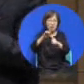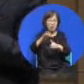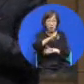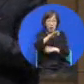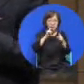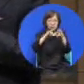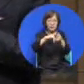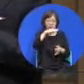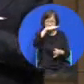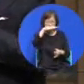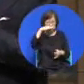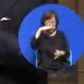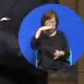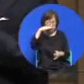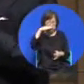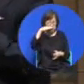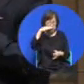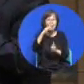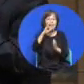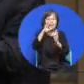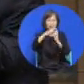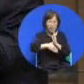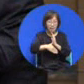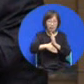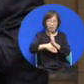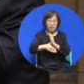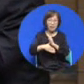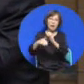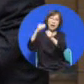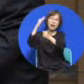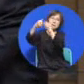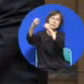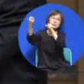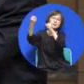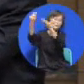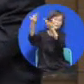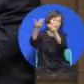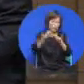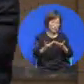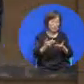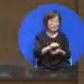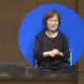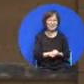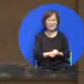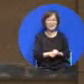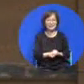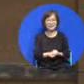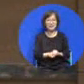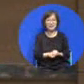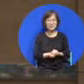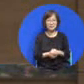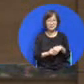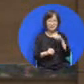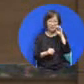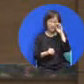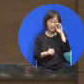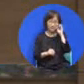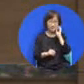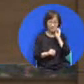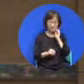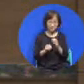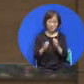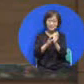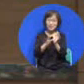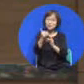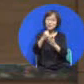겁니다. Only when we have correct covenant, then correct answers will come. 그래서 너희는 가서 전도하라 그러고 너희는